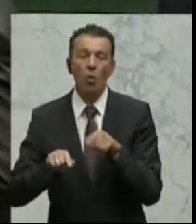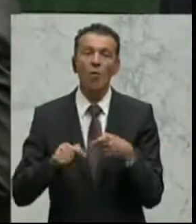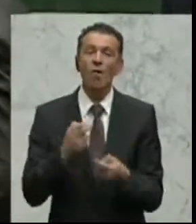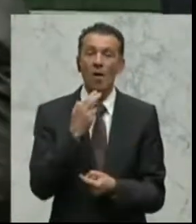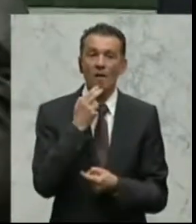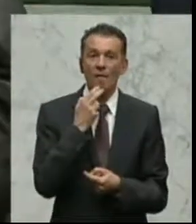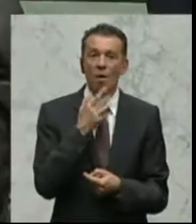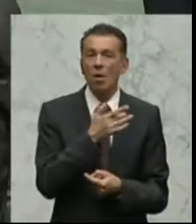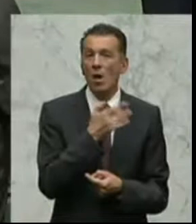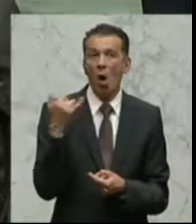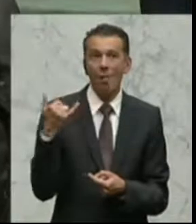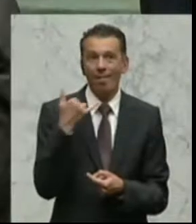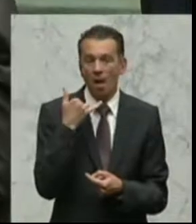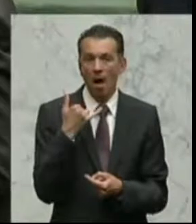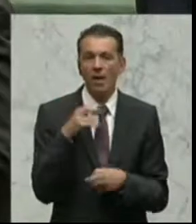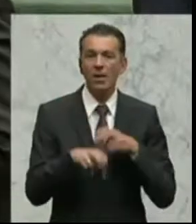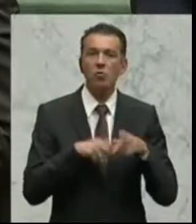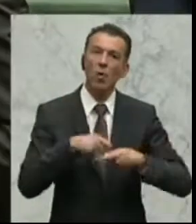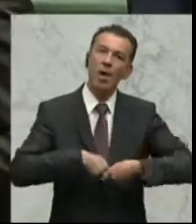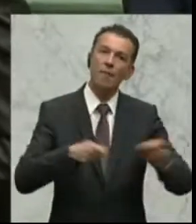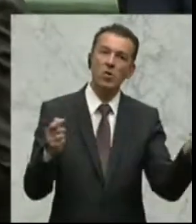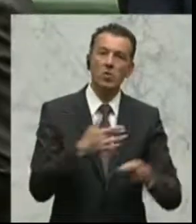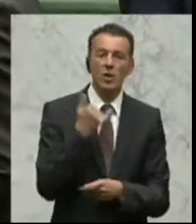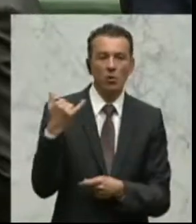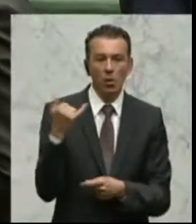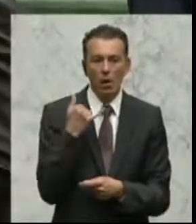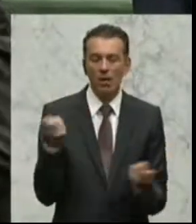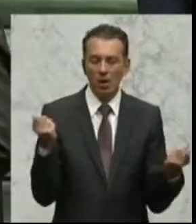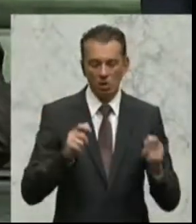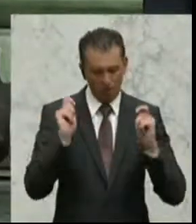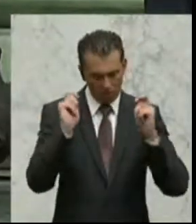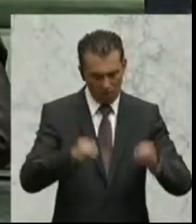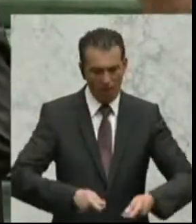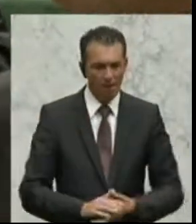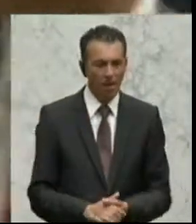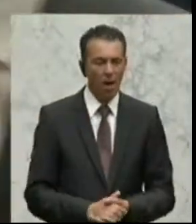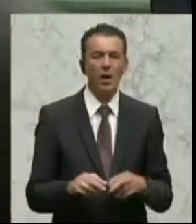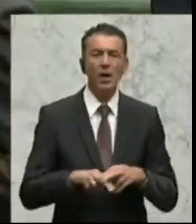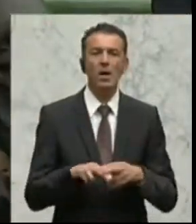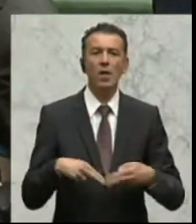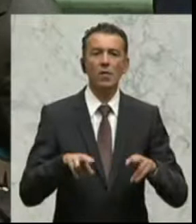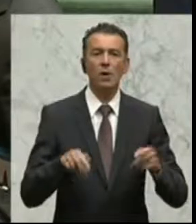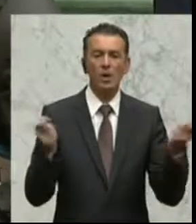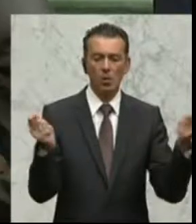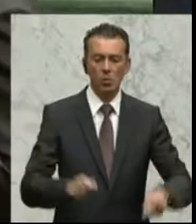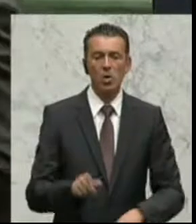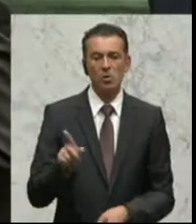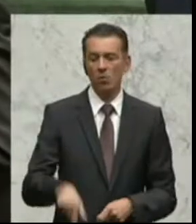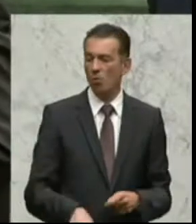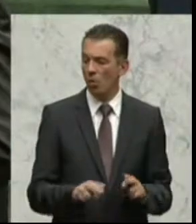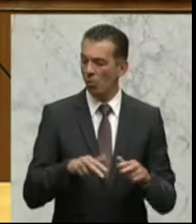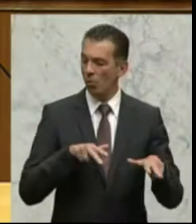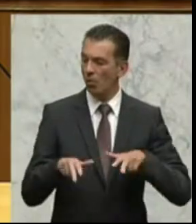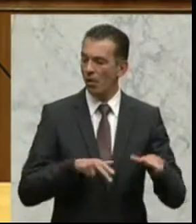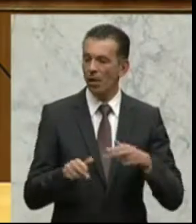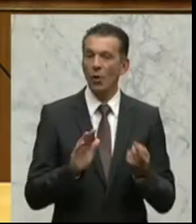eine Steuerverschwendungs-Hotline. Und ich darf daher schließen mit dem Entschließungsantrag. Der Nationalrat wolle beschließen, die Bundesregierung wird aufgefordert,